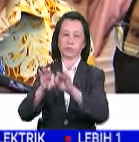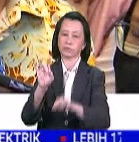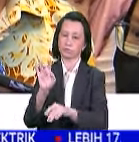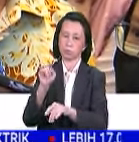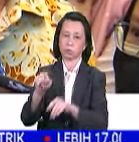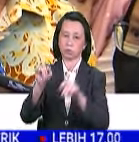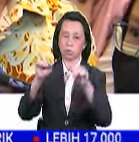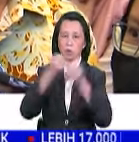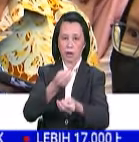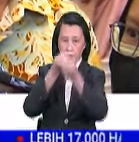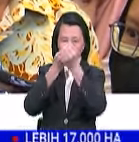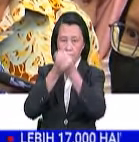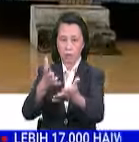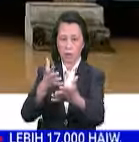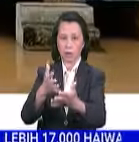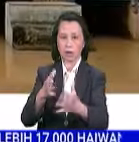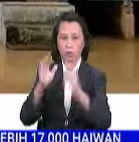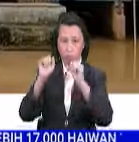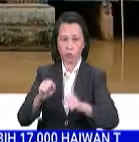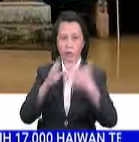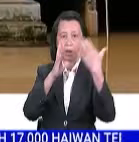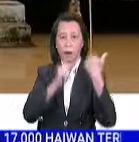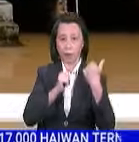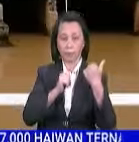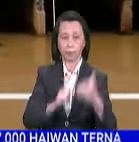satu maklumat yang reliable.